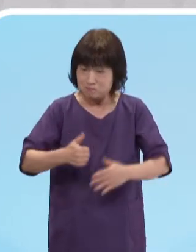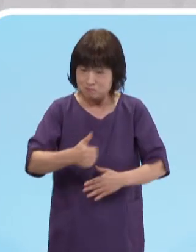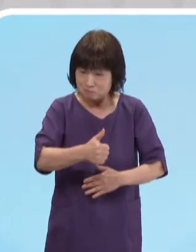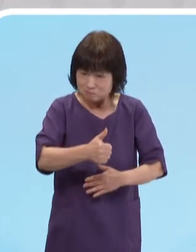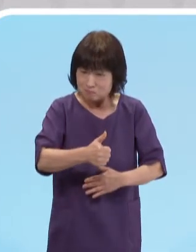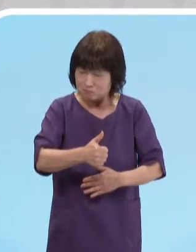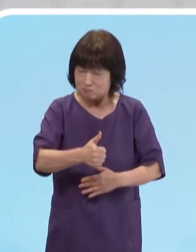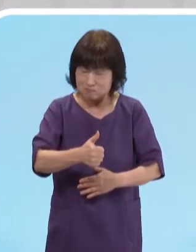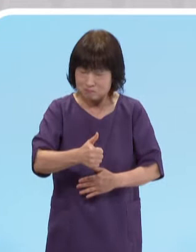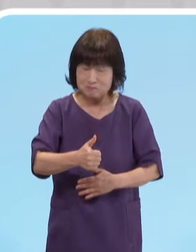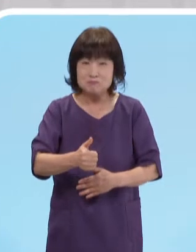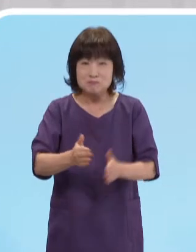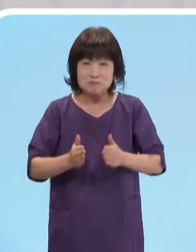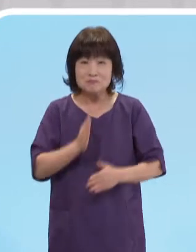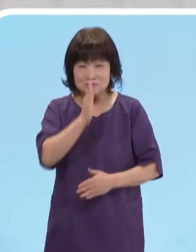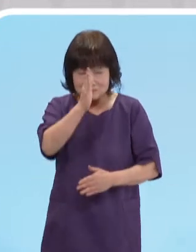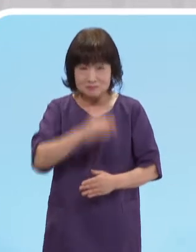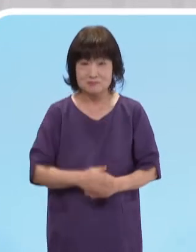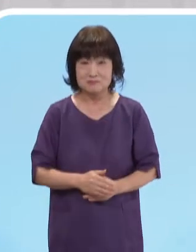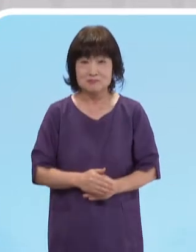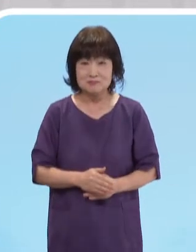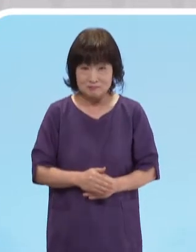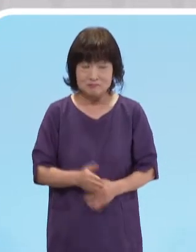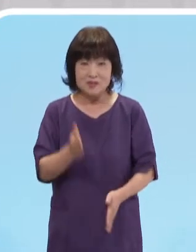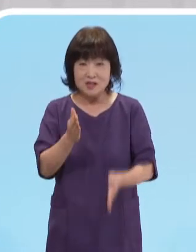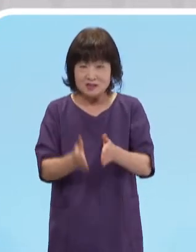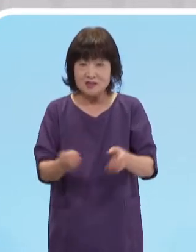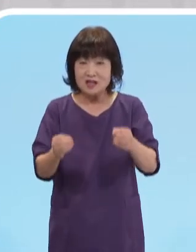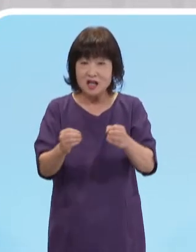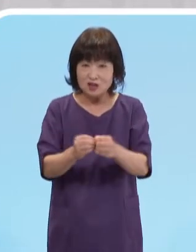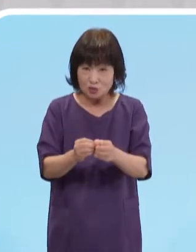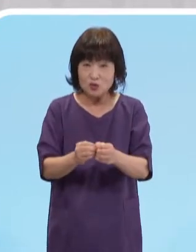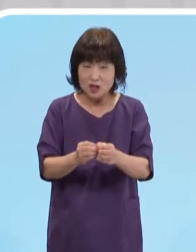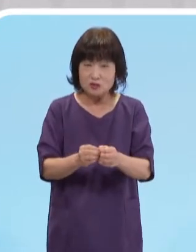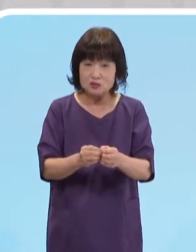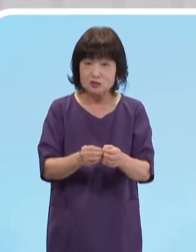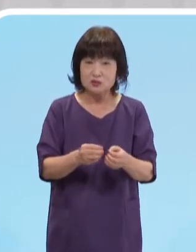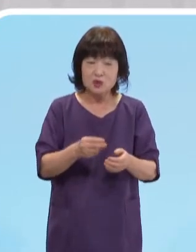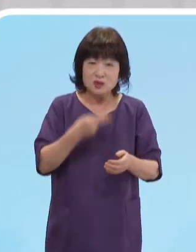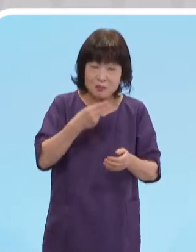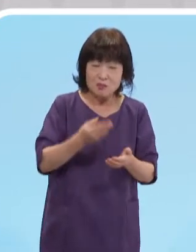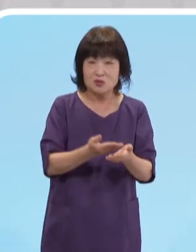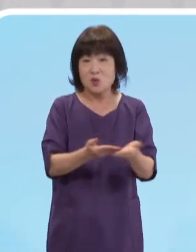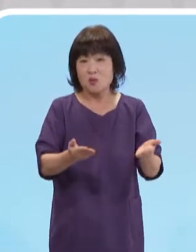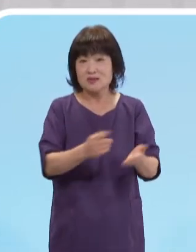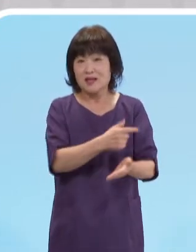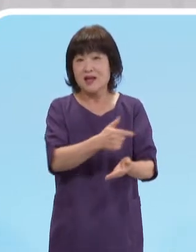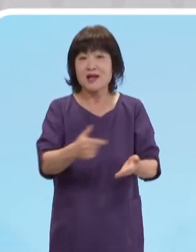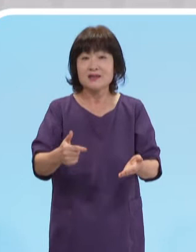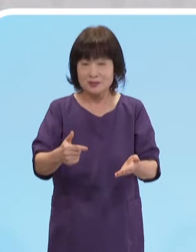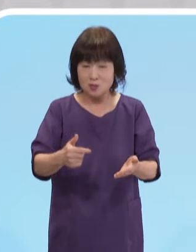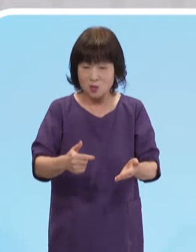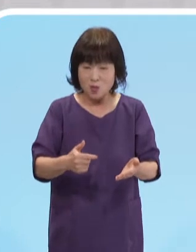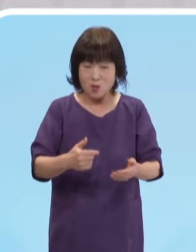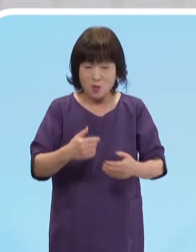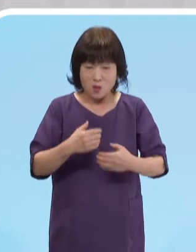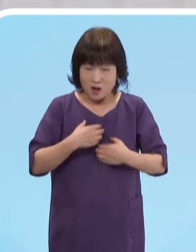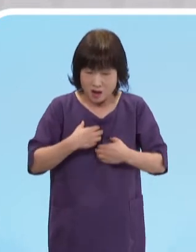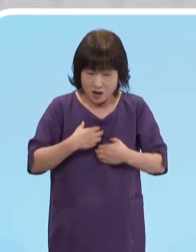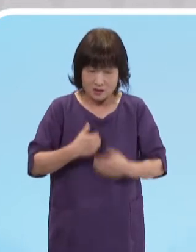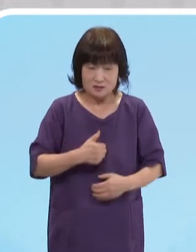。特に接待を伴う飲食店など感染リスクの高い場所への出入りを控えまし